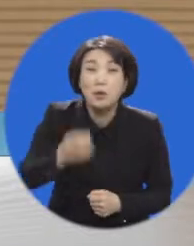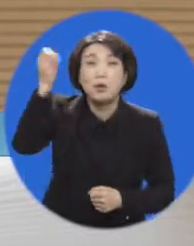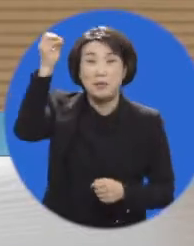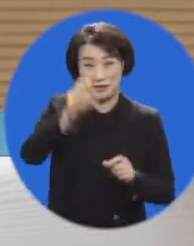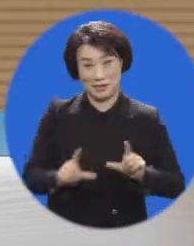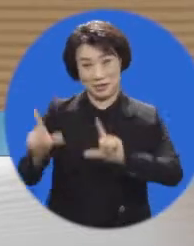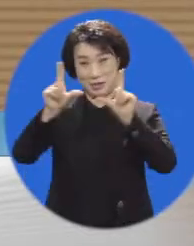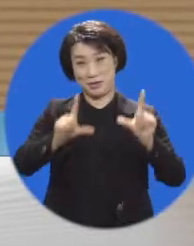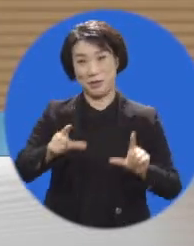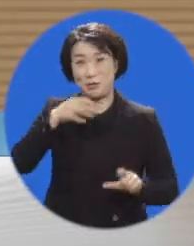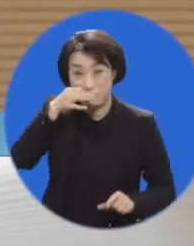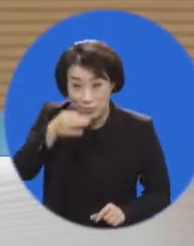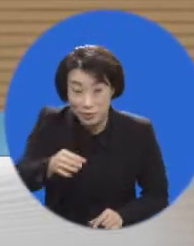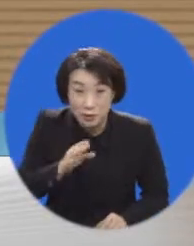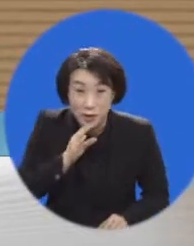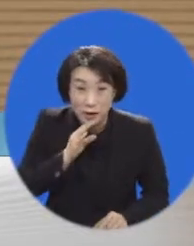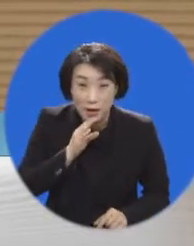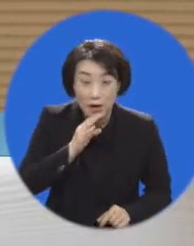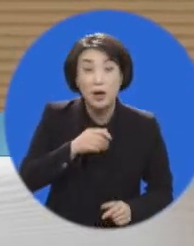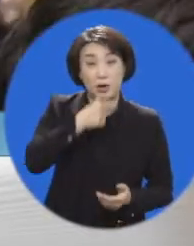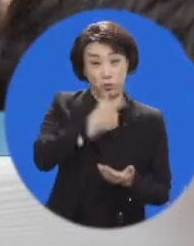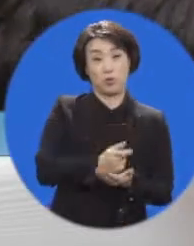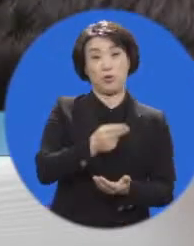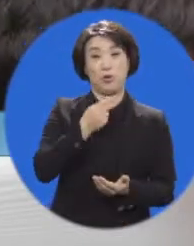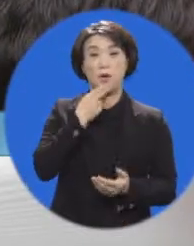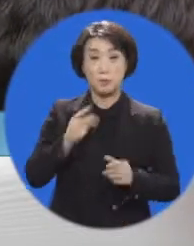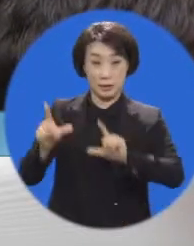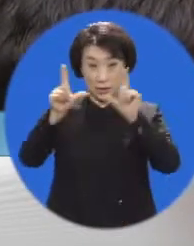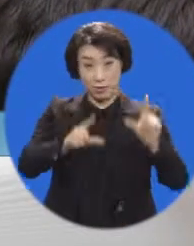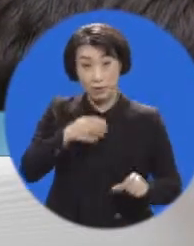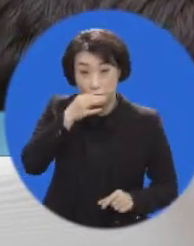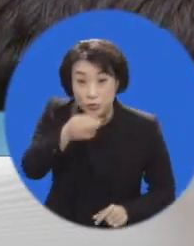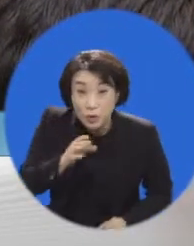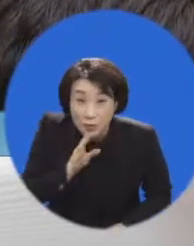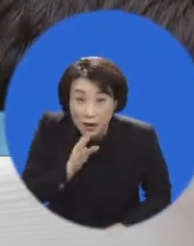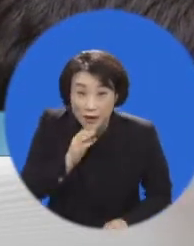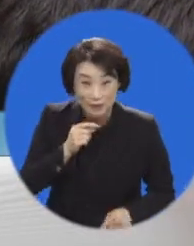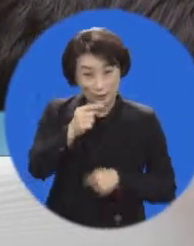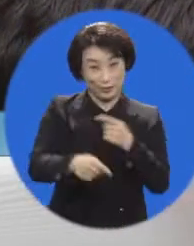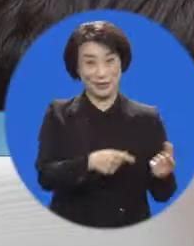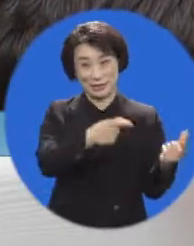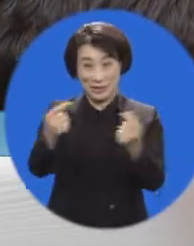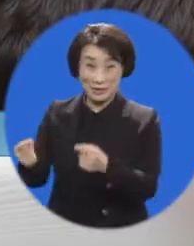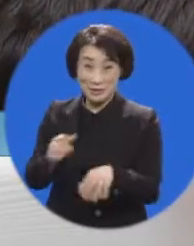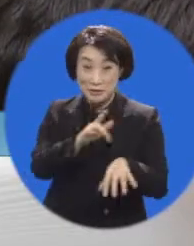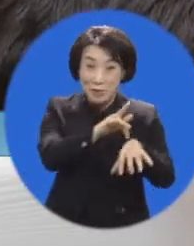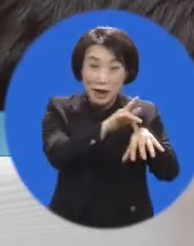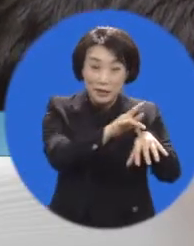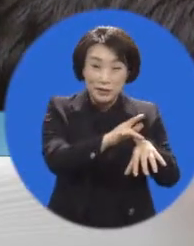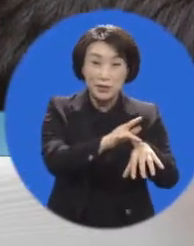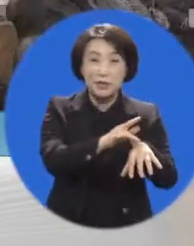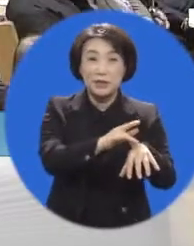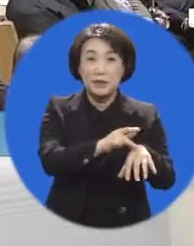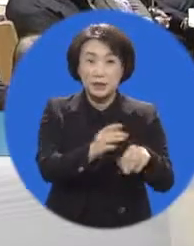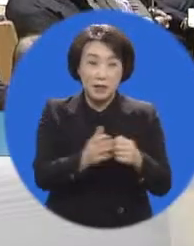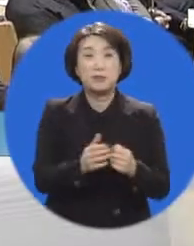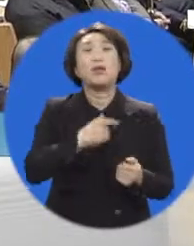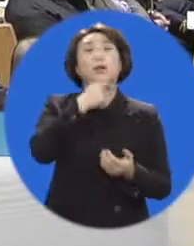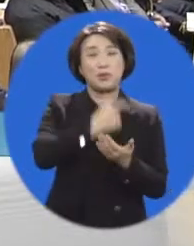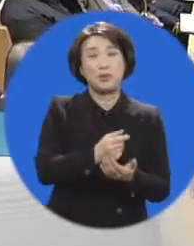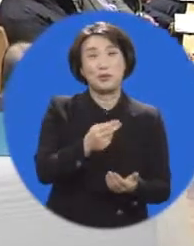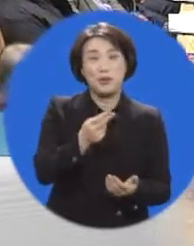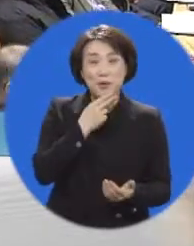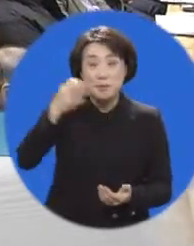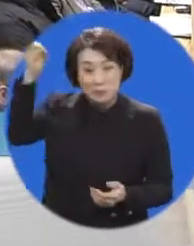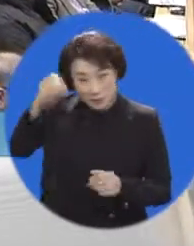생활이야. 속지 않는 생활의 삶이. 같이 마귀에게 속지 않는